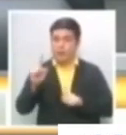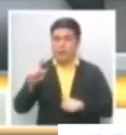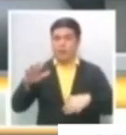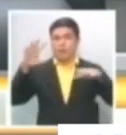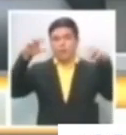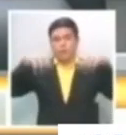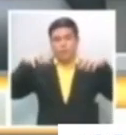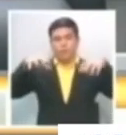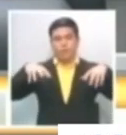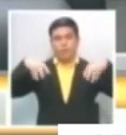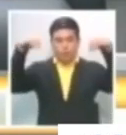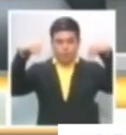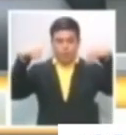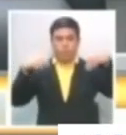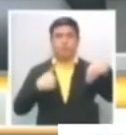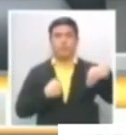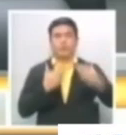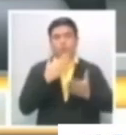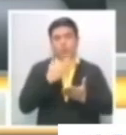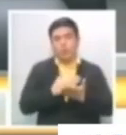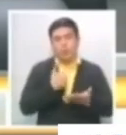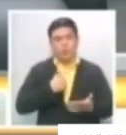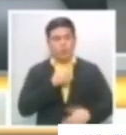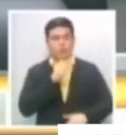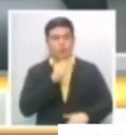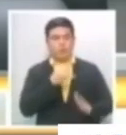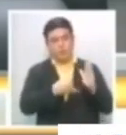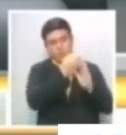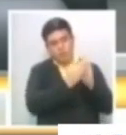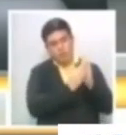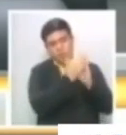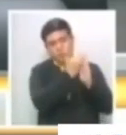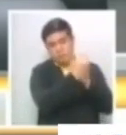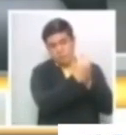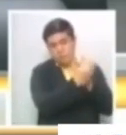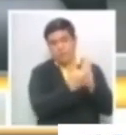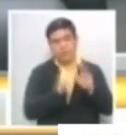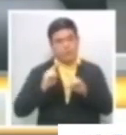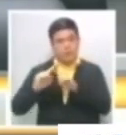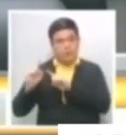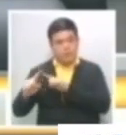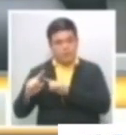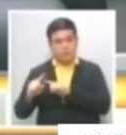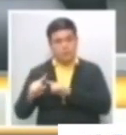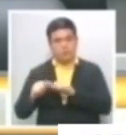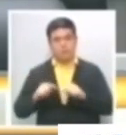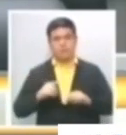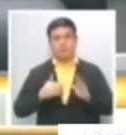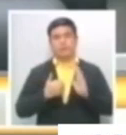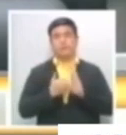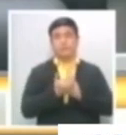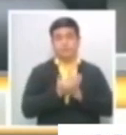าจากฝนทิ้งช่วงตอนนี้พี่น้องประชาชนในจังหวัดยโสธรและพี่น้องหลายๆจังหวัดนะครับในพื้นที่ภาคอีส